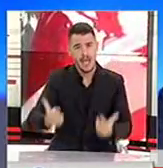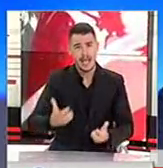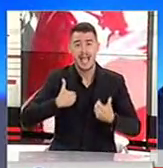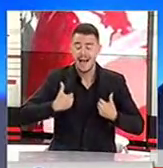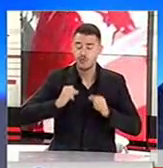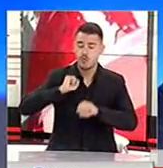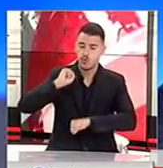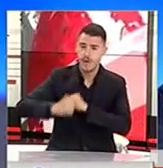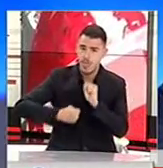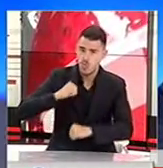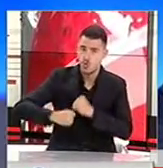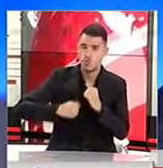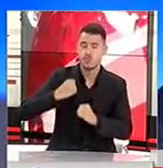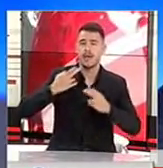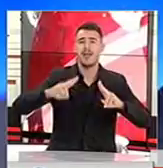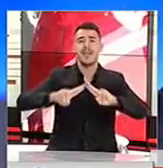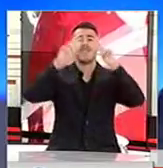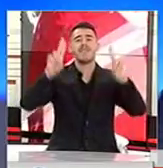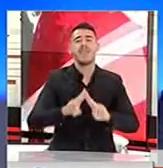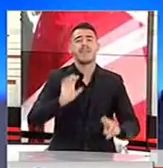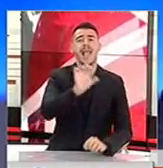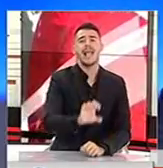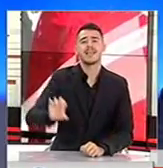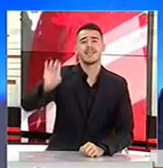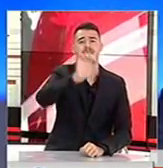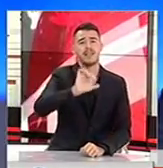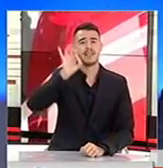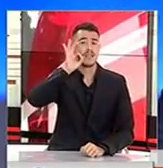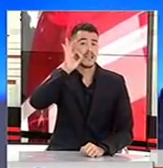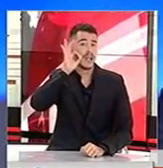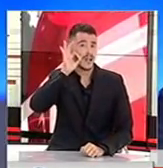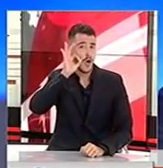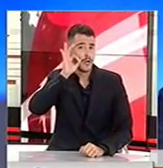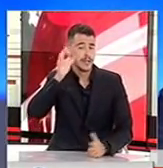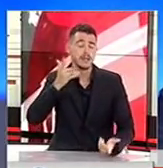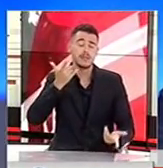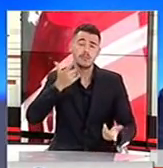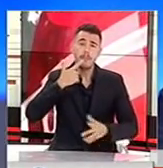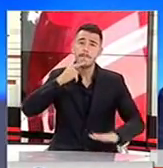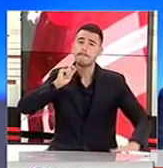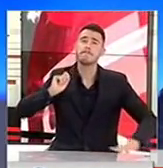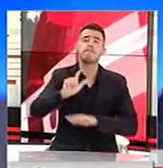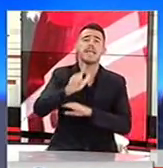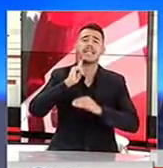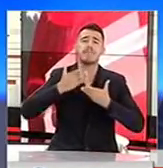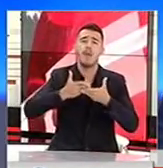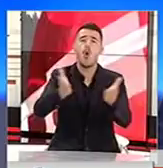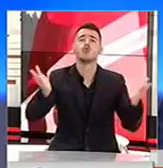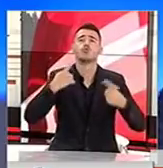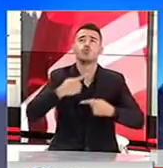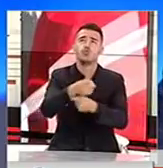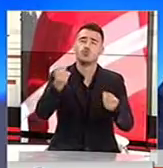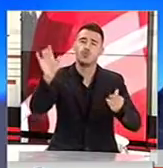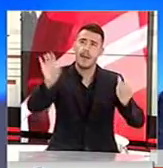κατεύθυνση. Η Διεθνή Έκθεση Θεσσαλονίκης άλλωστε είναι ένα ξεκάθαρο μήνυμα προς αυτή την κατεύθυνση, με μια